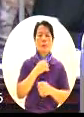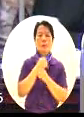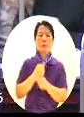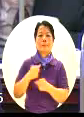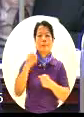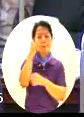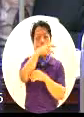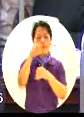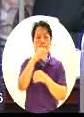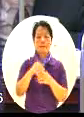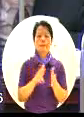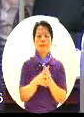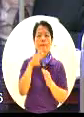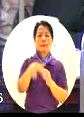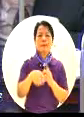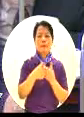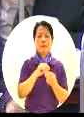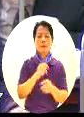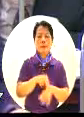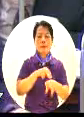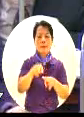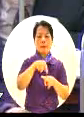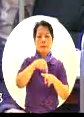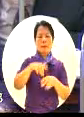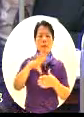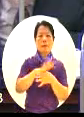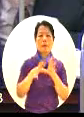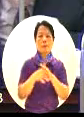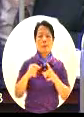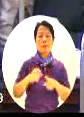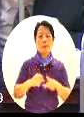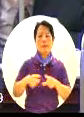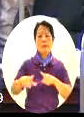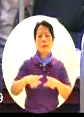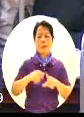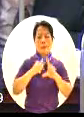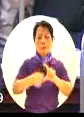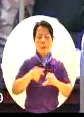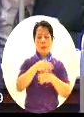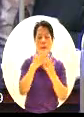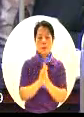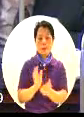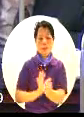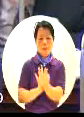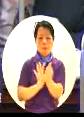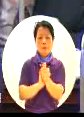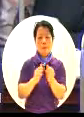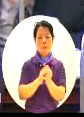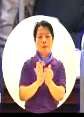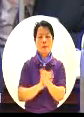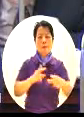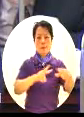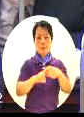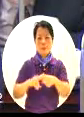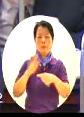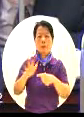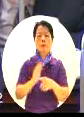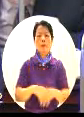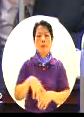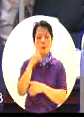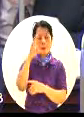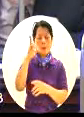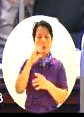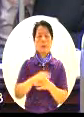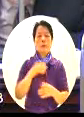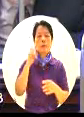站旁边我们的铁道文化园区，这个也是我们大力在推动整个文化创意的产